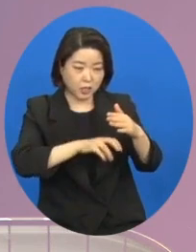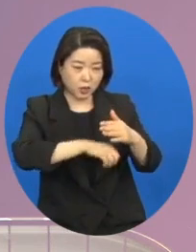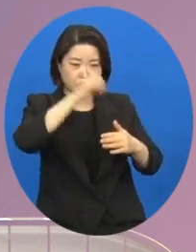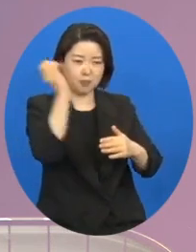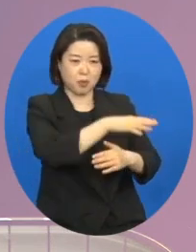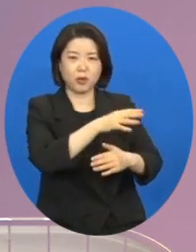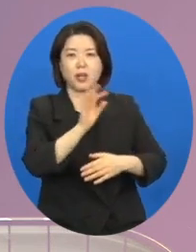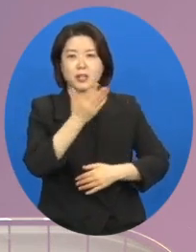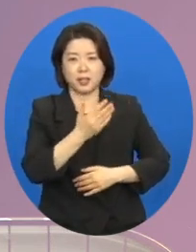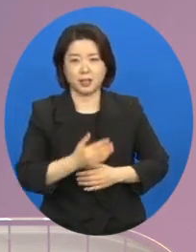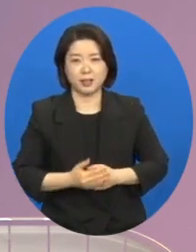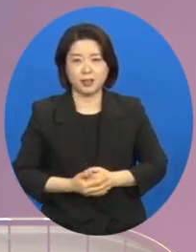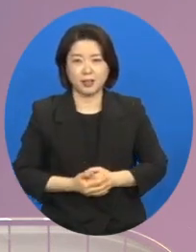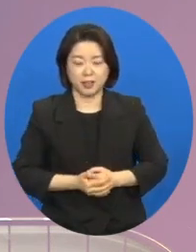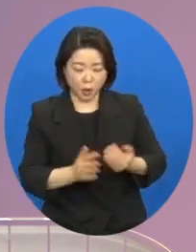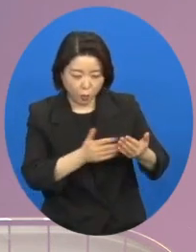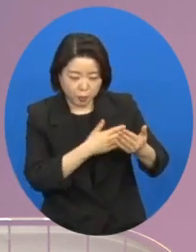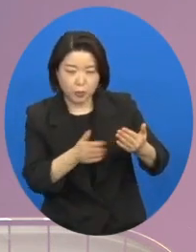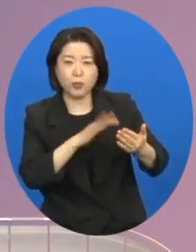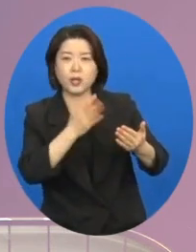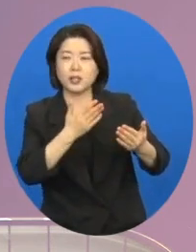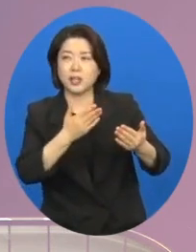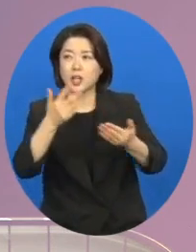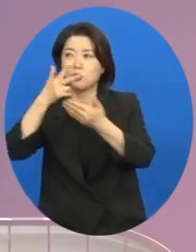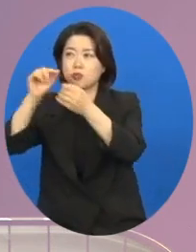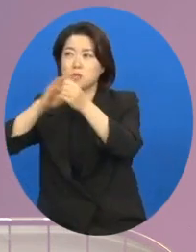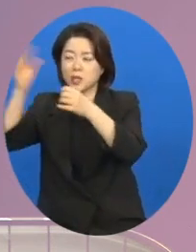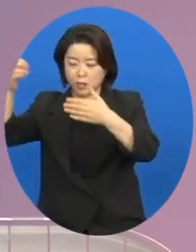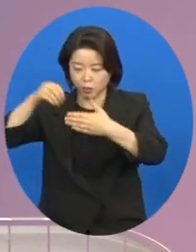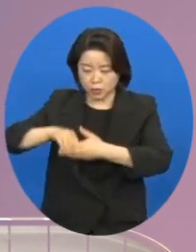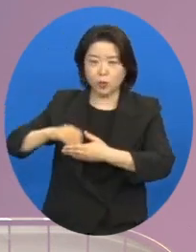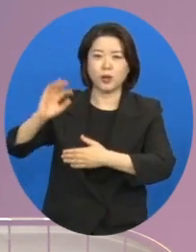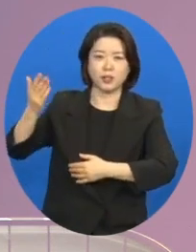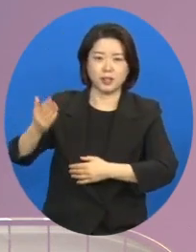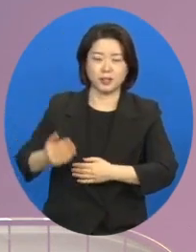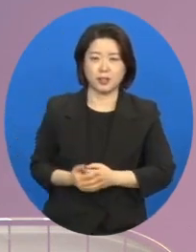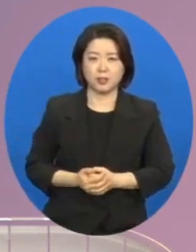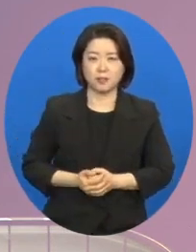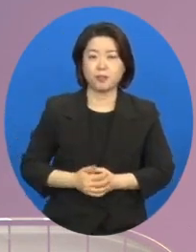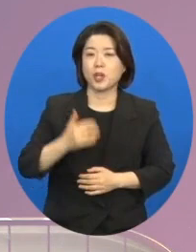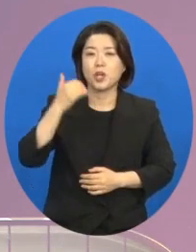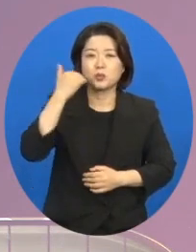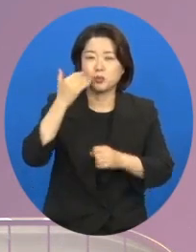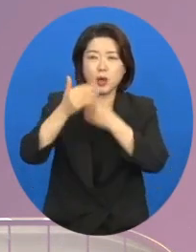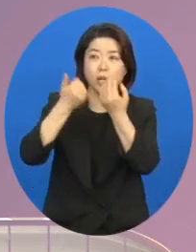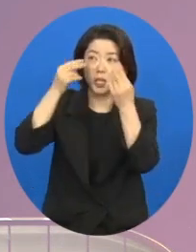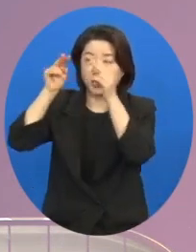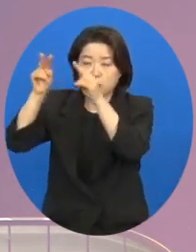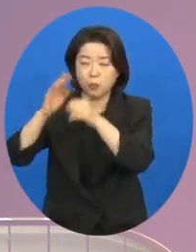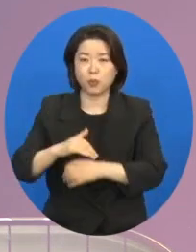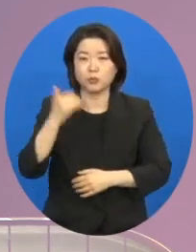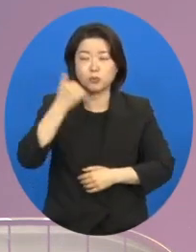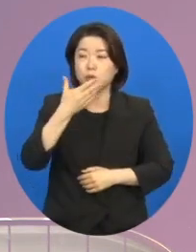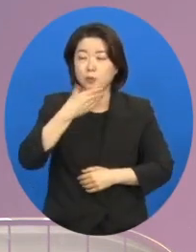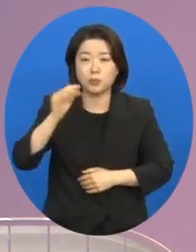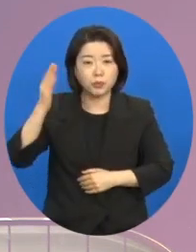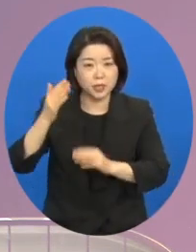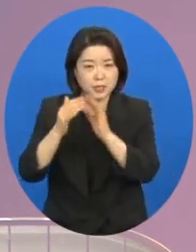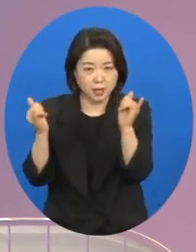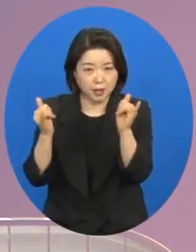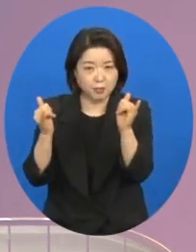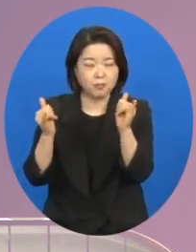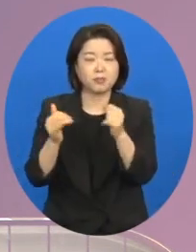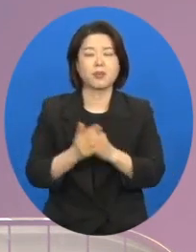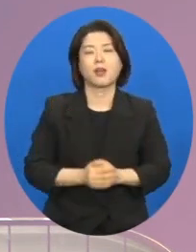합니다. 그래서 마태복음 5장에 보면 누가 하나님을 볼 것인가, 누가 복된 사람인가, 마음이 청결한